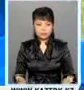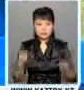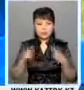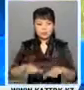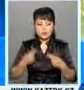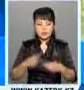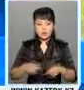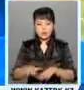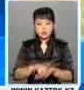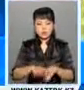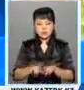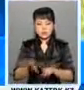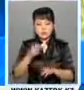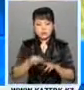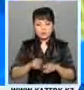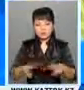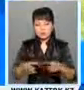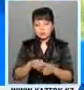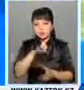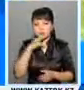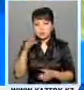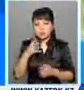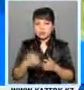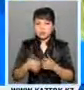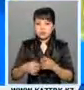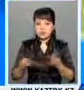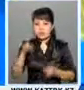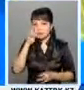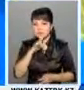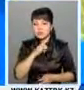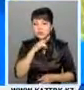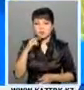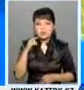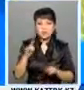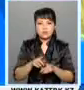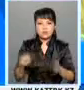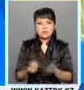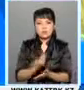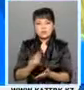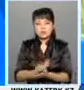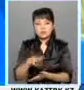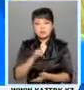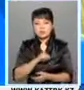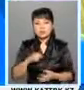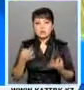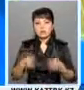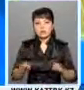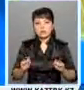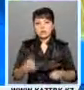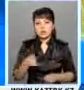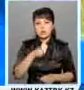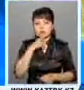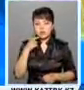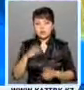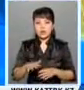Кедендік одақ елдерінің ақпараттық кеңістігі де ортақ болу керек. Қазір Қазақстан аумағына Ресейдің ақпарат құралдары емін-еркін тарап жатқанымен, Ресей